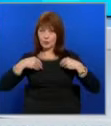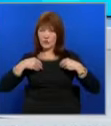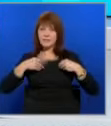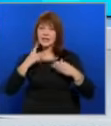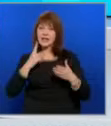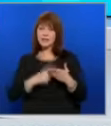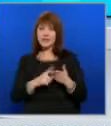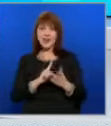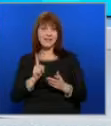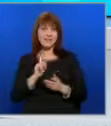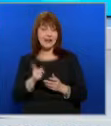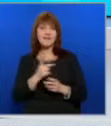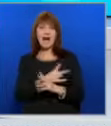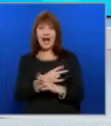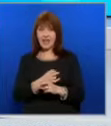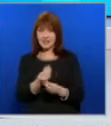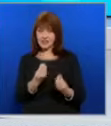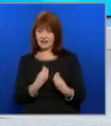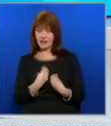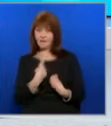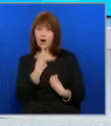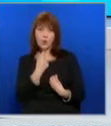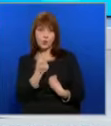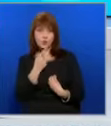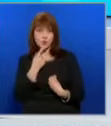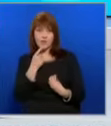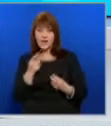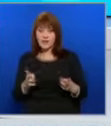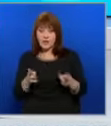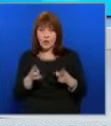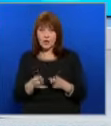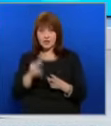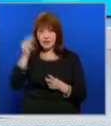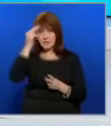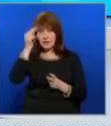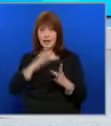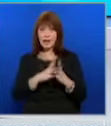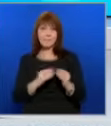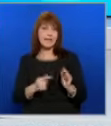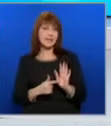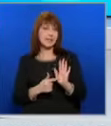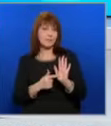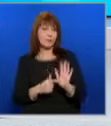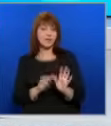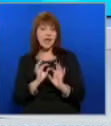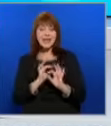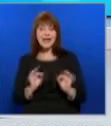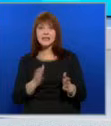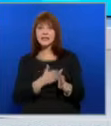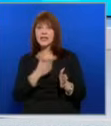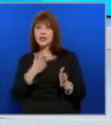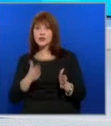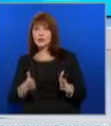че не трябва Австрия да постави условия, които да ограничават страната ни, без да са посочени ясни срокове за отваряне